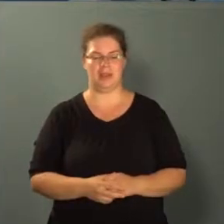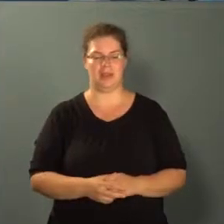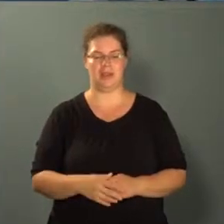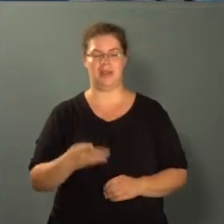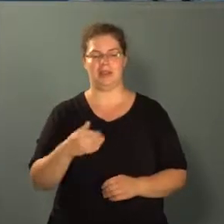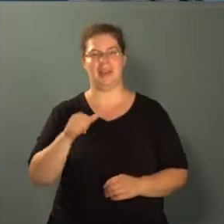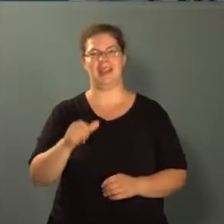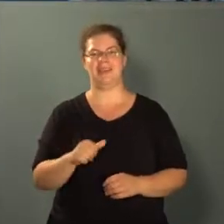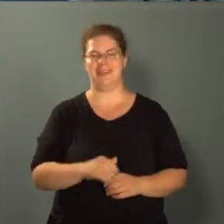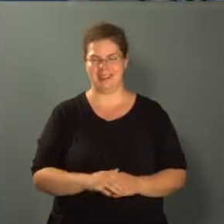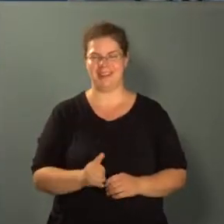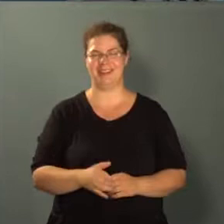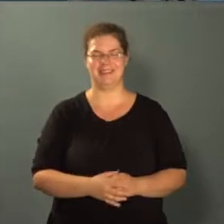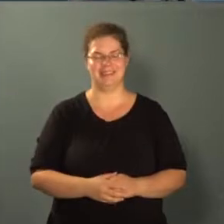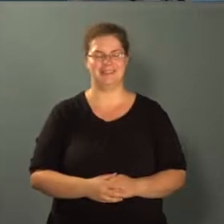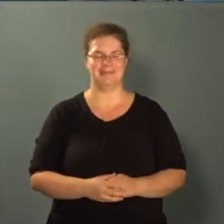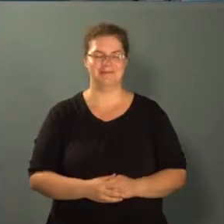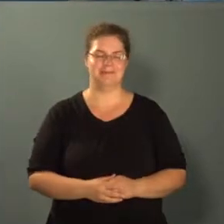Abban 41 lesz.